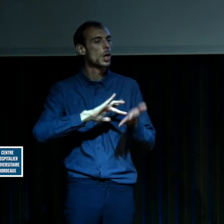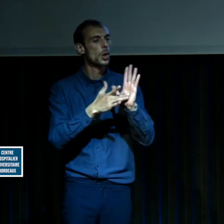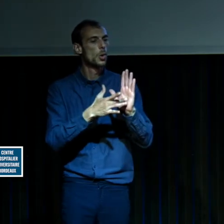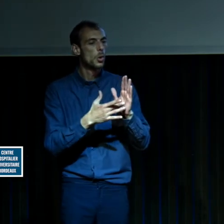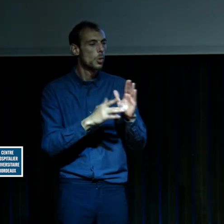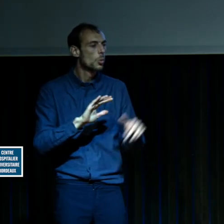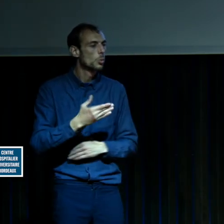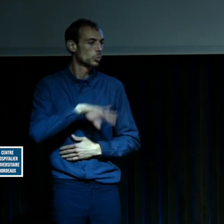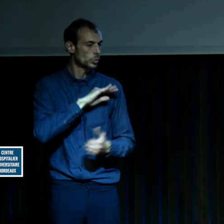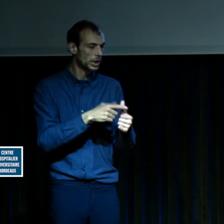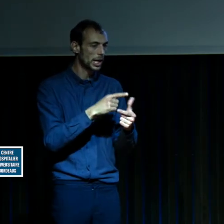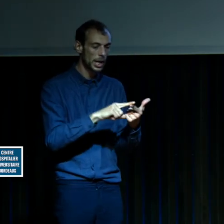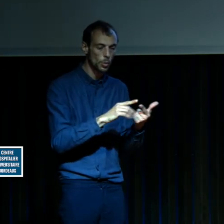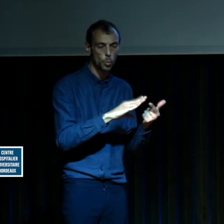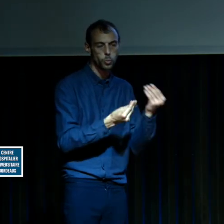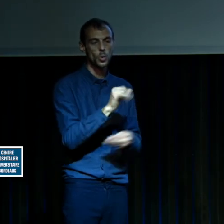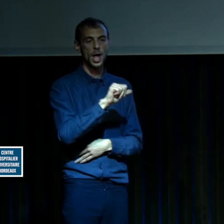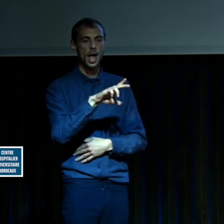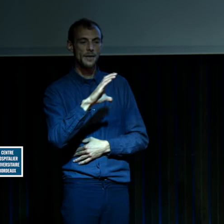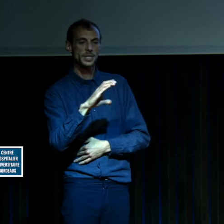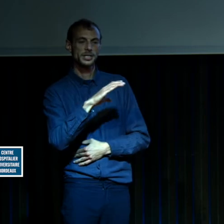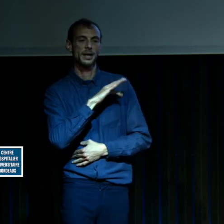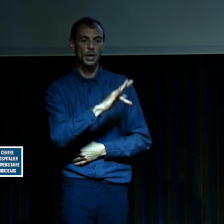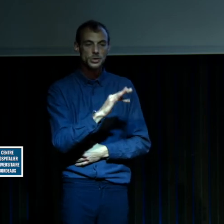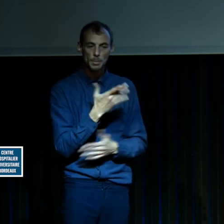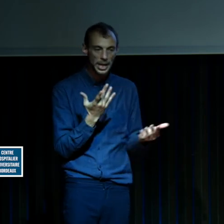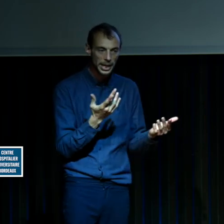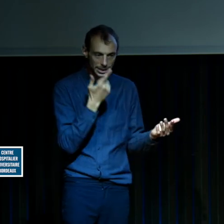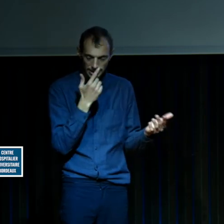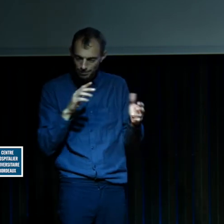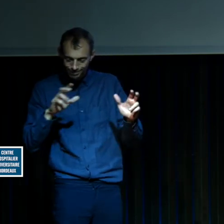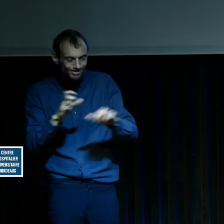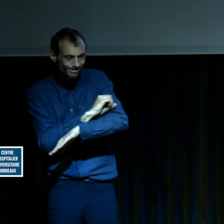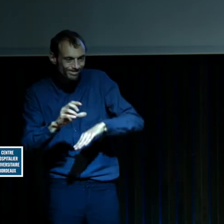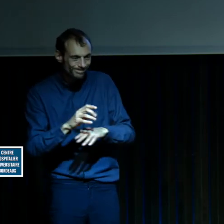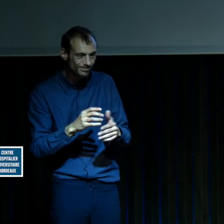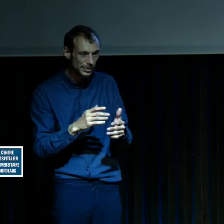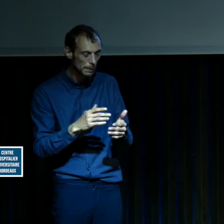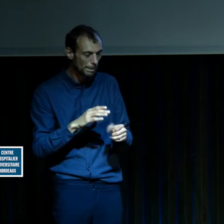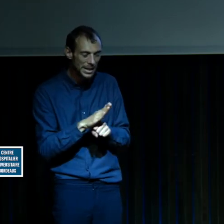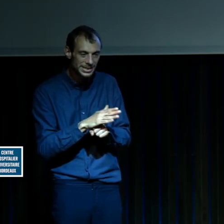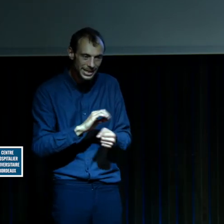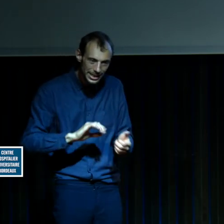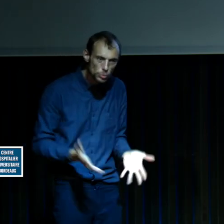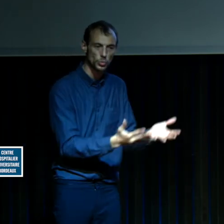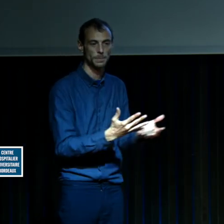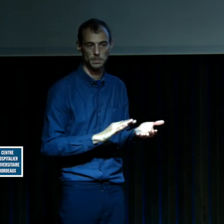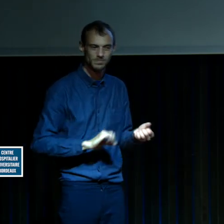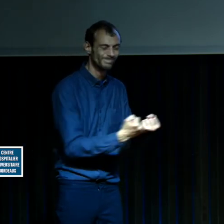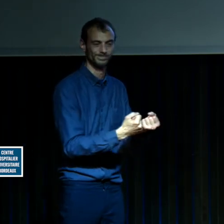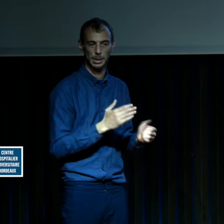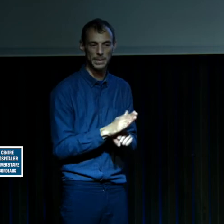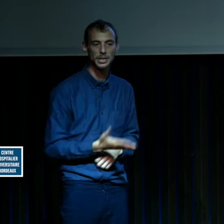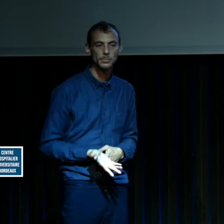je trouve qu'il n'y a pas assez de relais médiatiques puissants. On est capable de le faire et de consacrer un